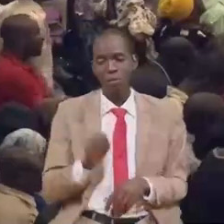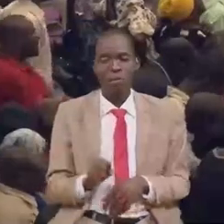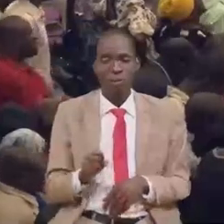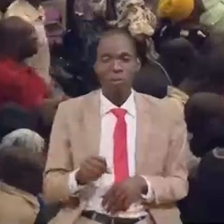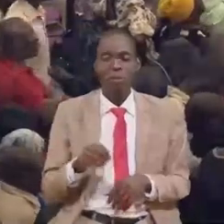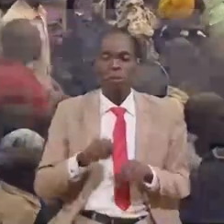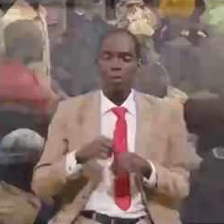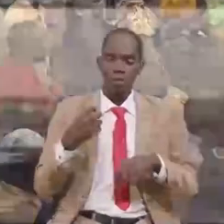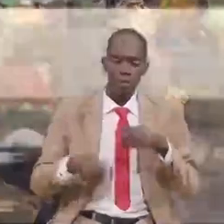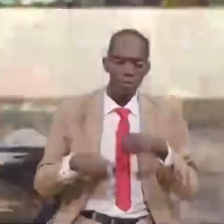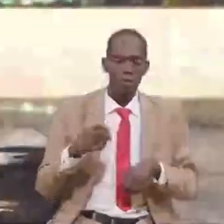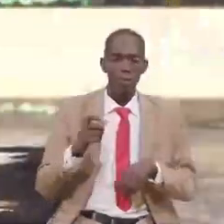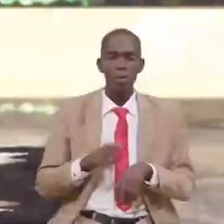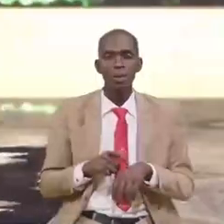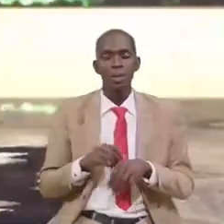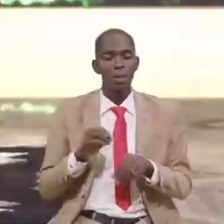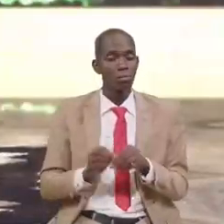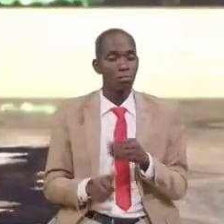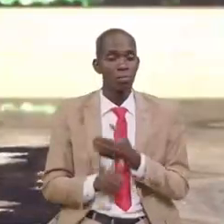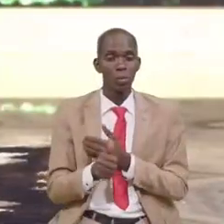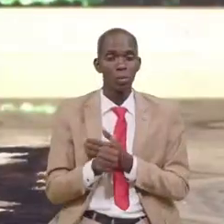même à des lieux dangereux,